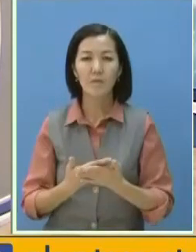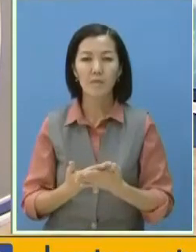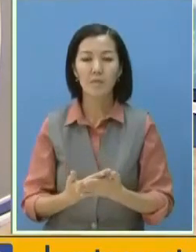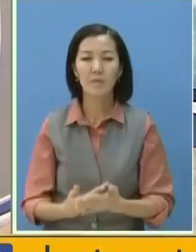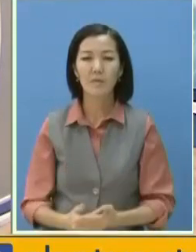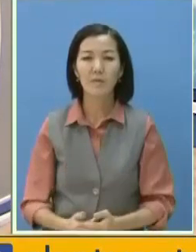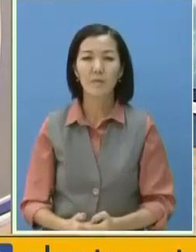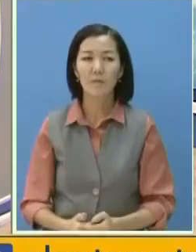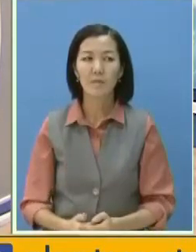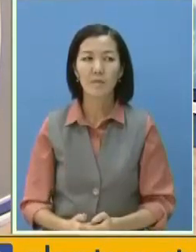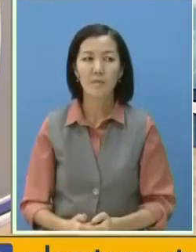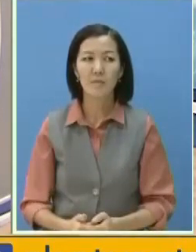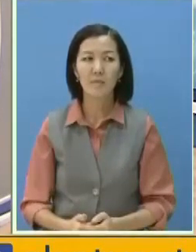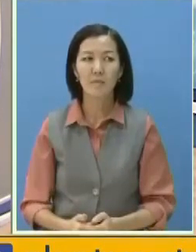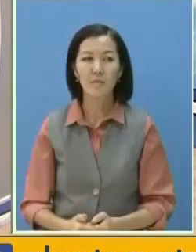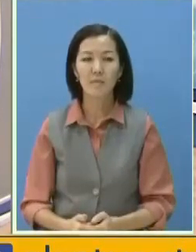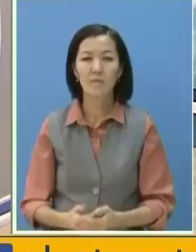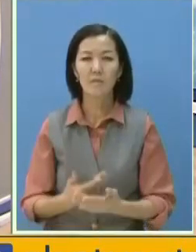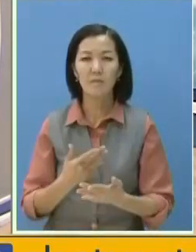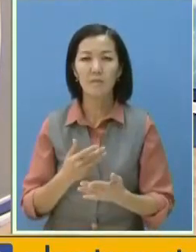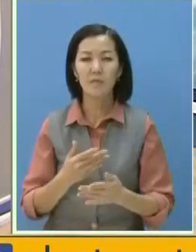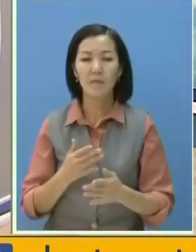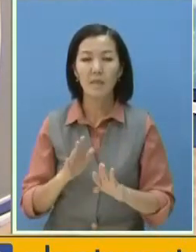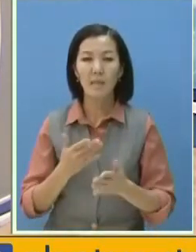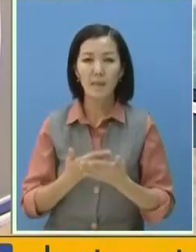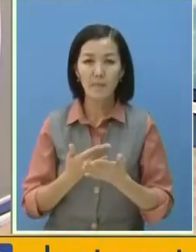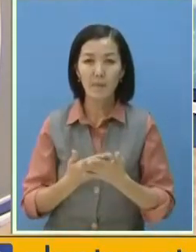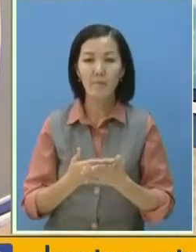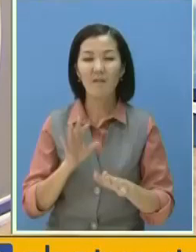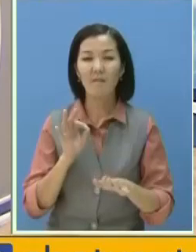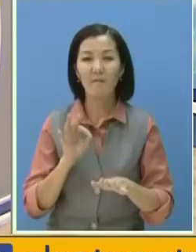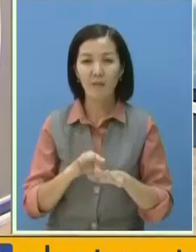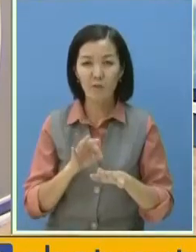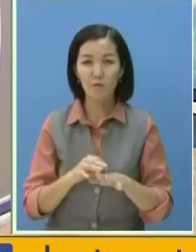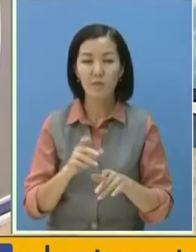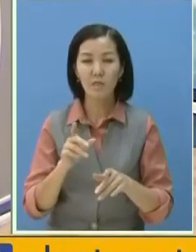да. По-моему, даже при нескольких инфекциях вирусных такие вещи бывают.